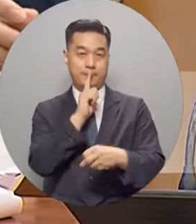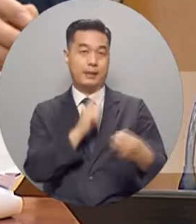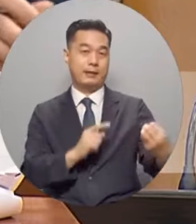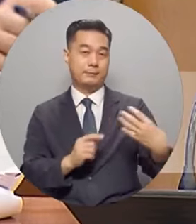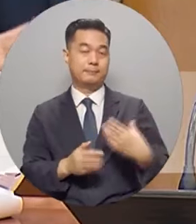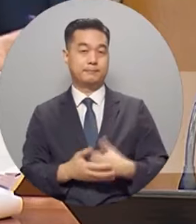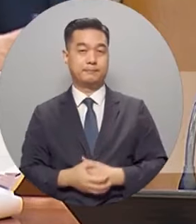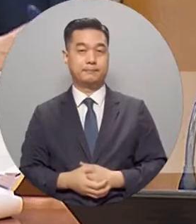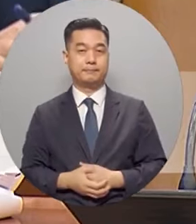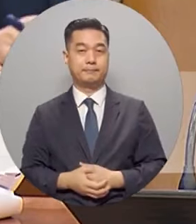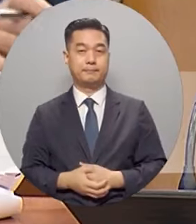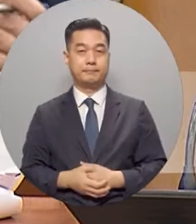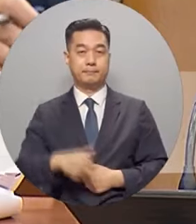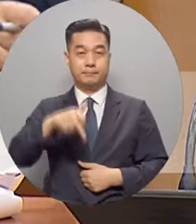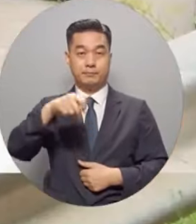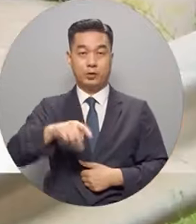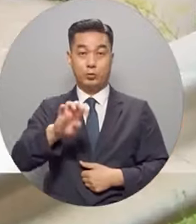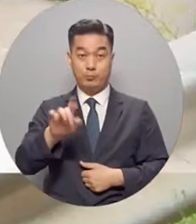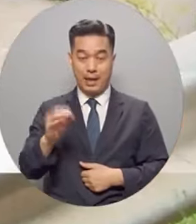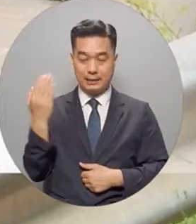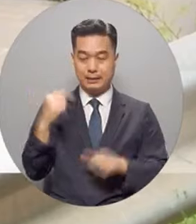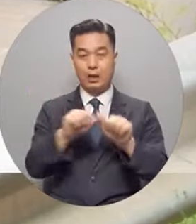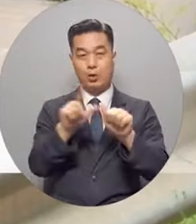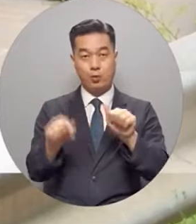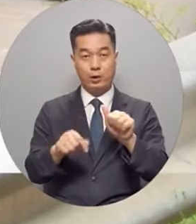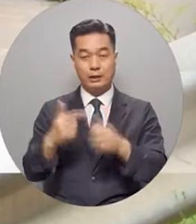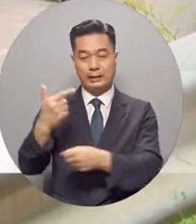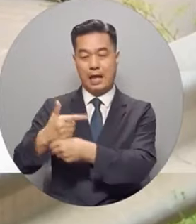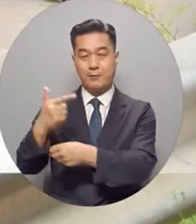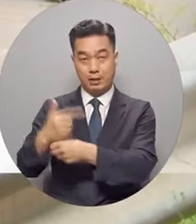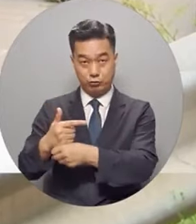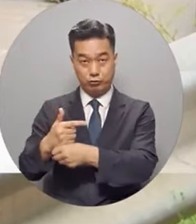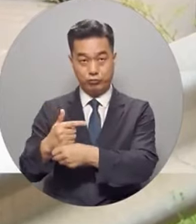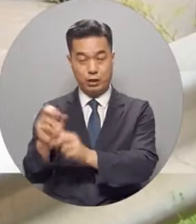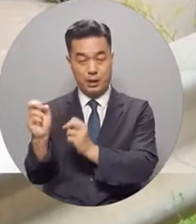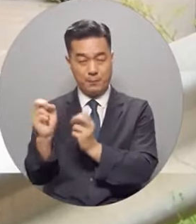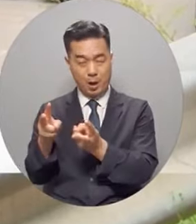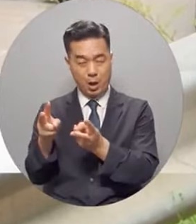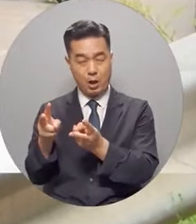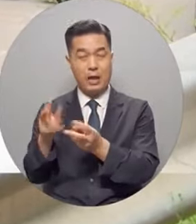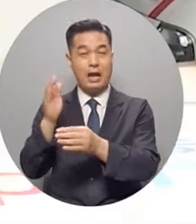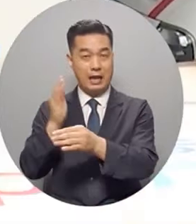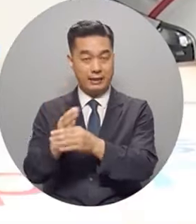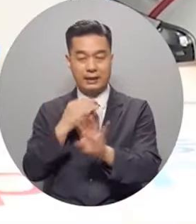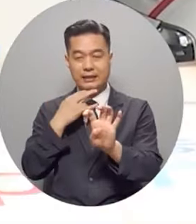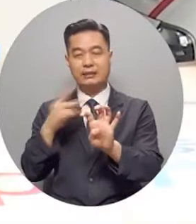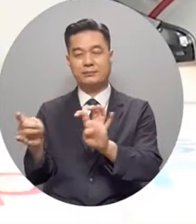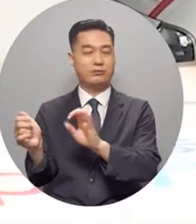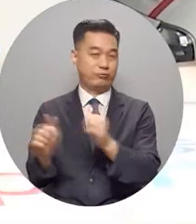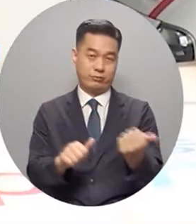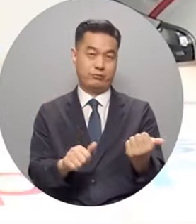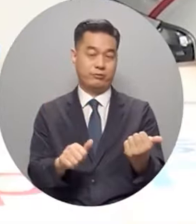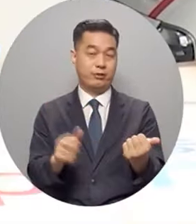말했습니다. 쿠팡에서는 지난 5월 경기도 남양주에서 로켓 배송을 하던 40대 기사가 숨진 데 이어